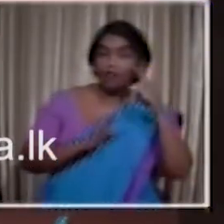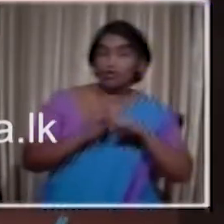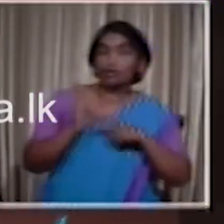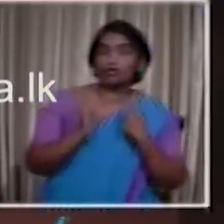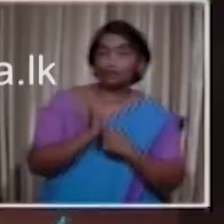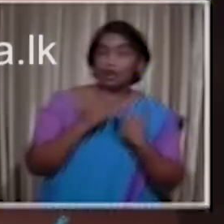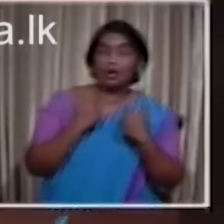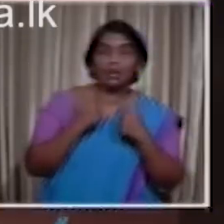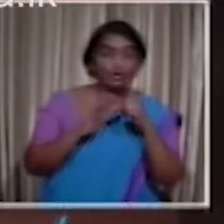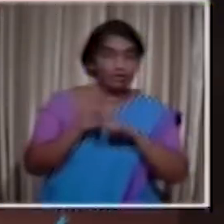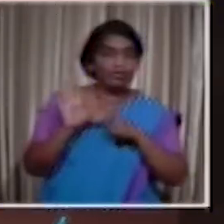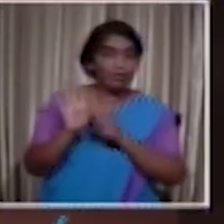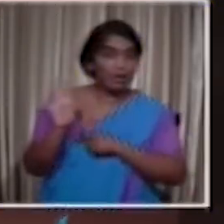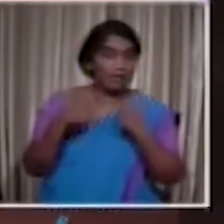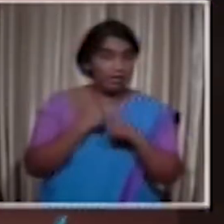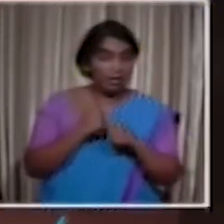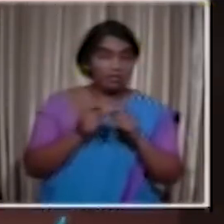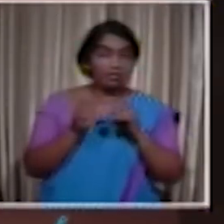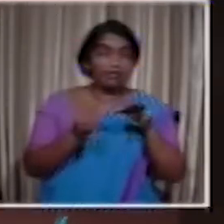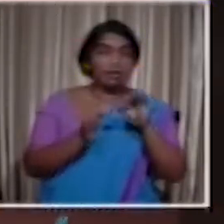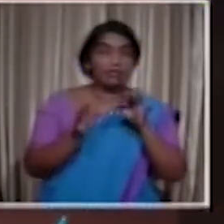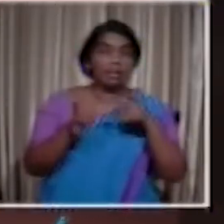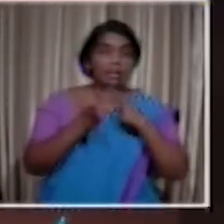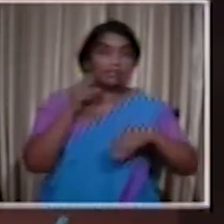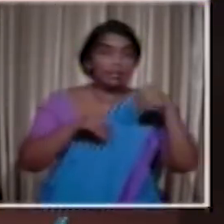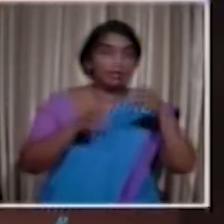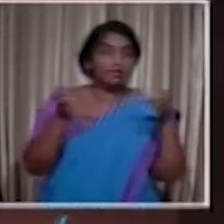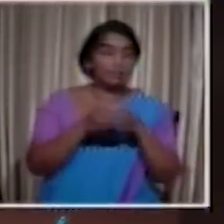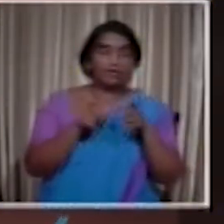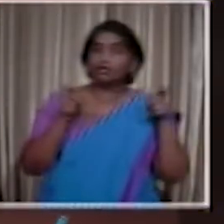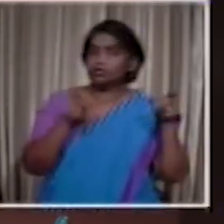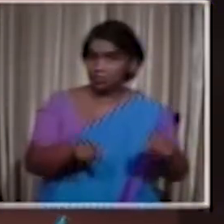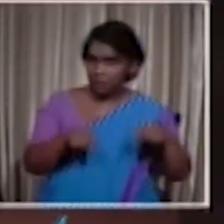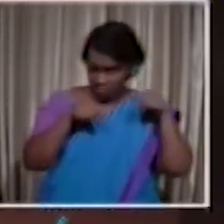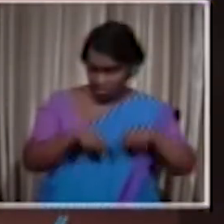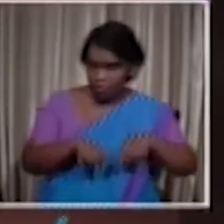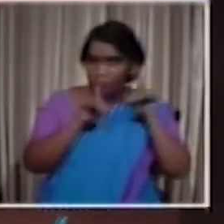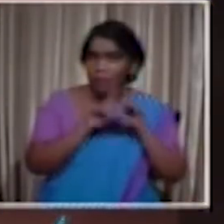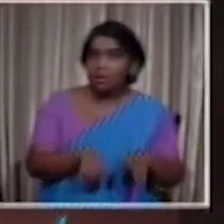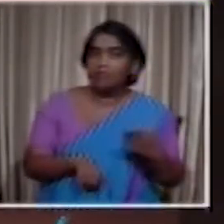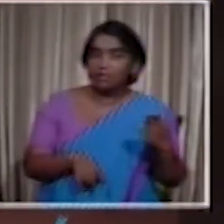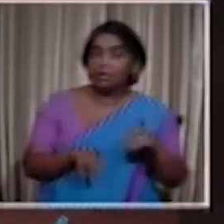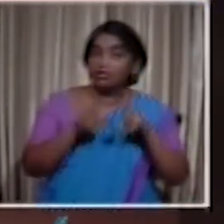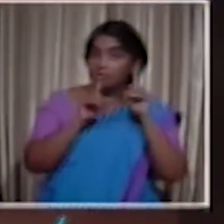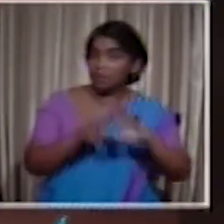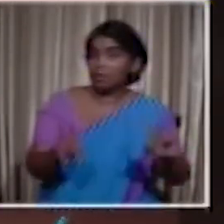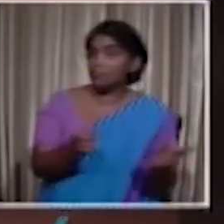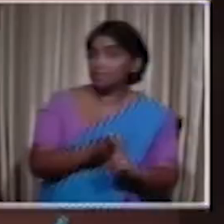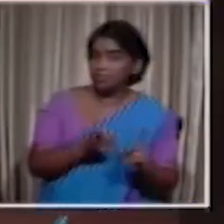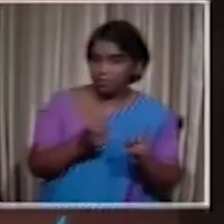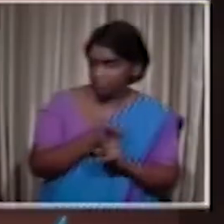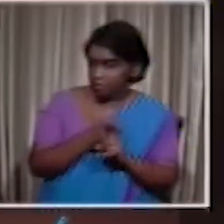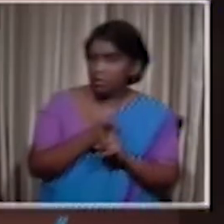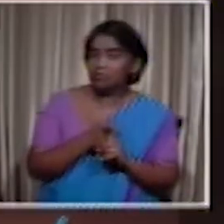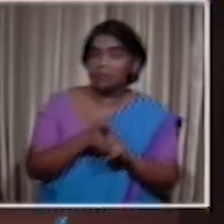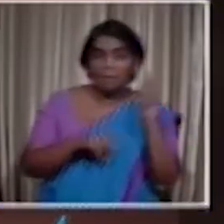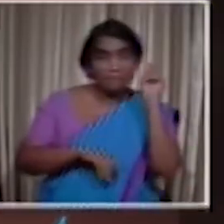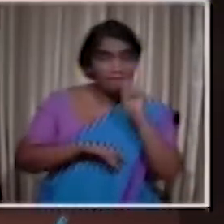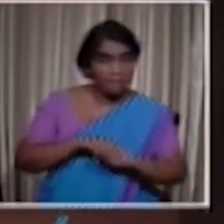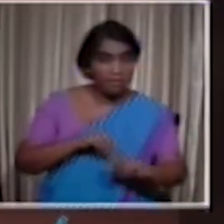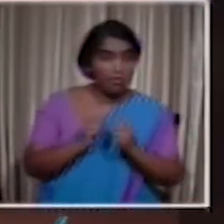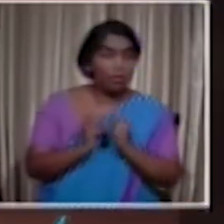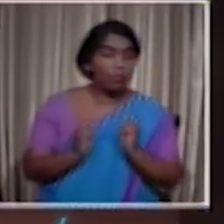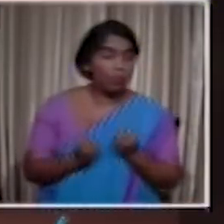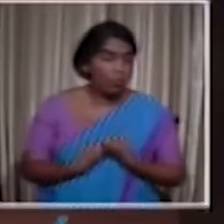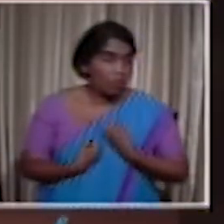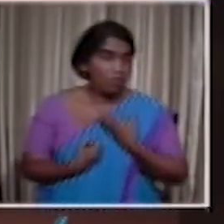කරලා ප්‍රජාතන්ත්‍රවාදී දේශපාලන ව්‍යාපාර තහනම් කරා. අදත් ඒකද මේ තියෙන්නේ. නිසා එවැනි ප්‍රචණ්ඩකාරීත්වයක් නිර්මාණය කිරීමේ